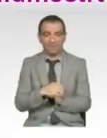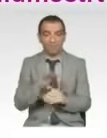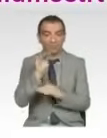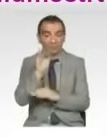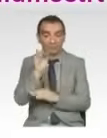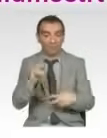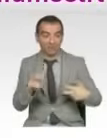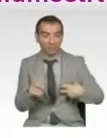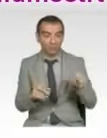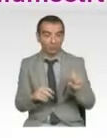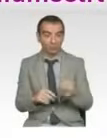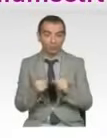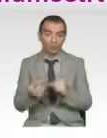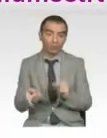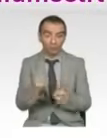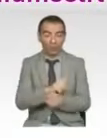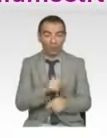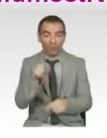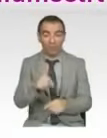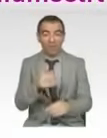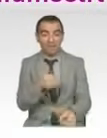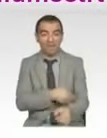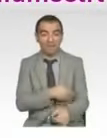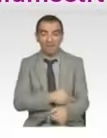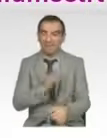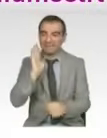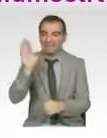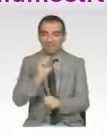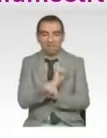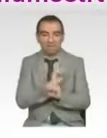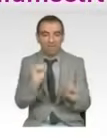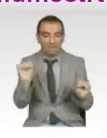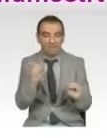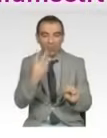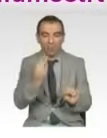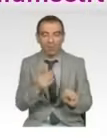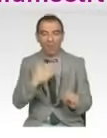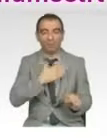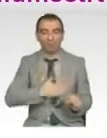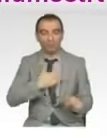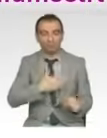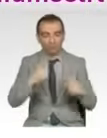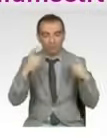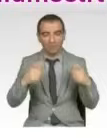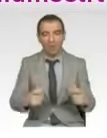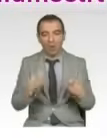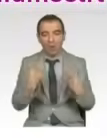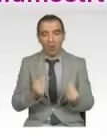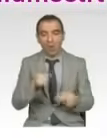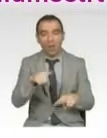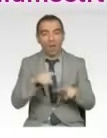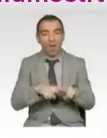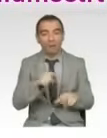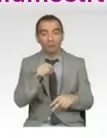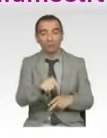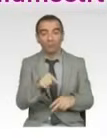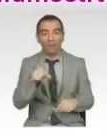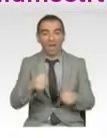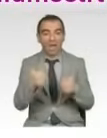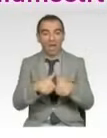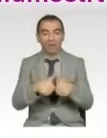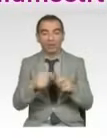Hayatının aşkını bulduktan sonra ülkesine dönmekten vazgeçip Bursa'ya yerleşen Abdülkerim Kasongo,